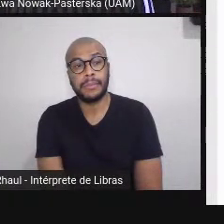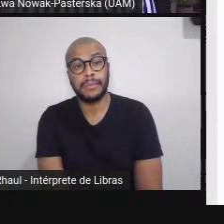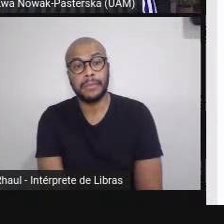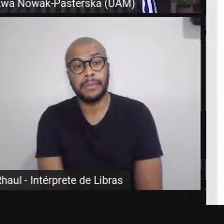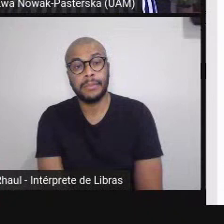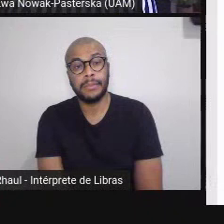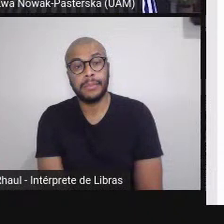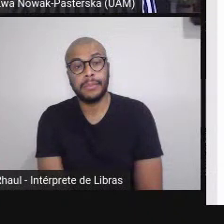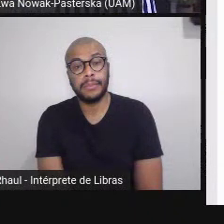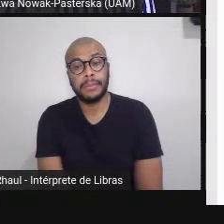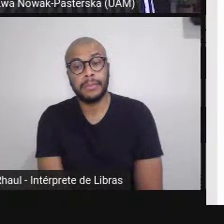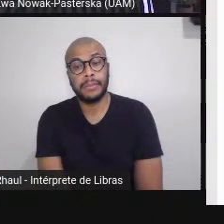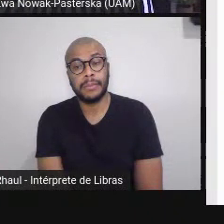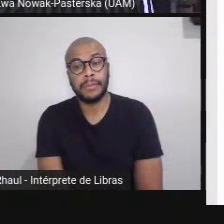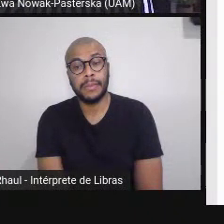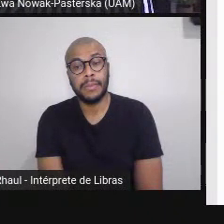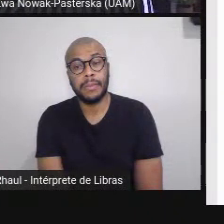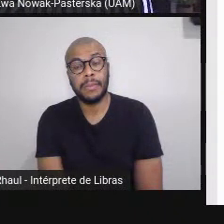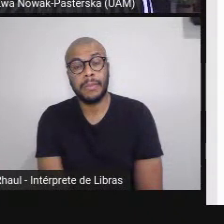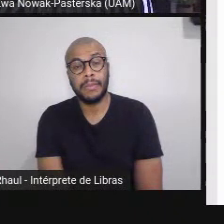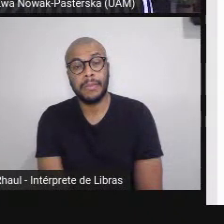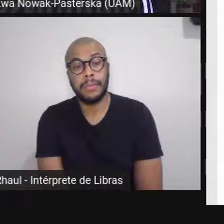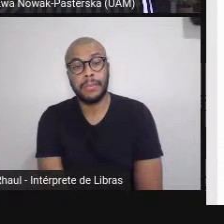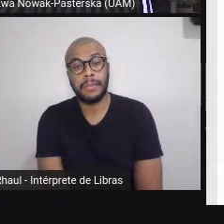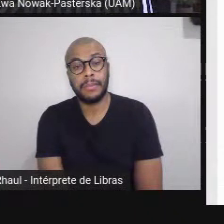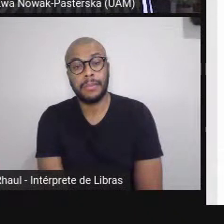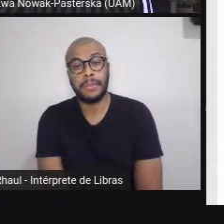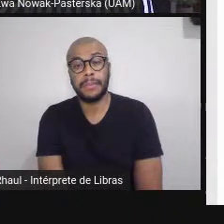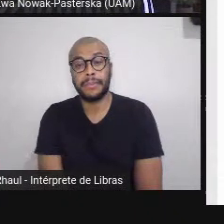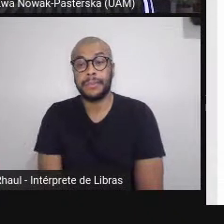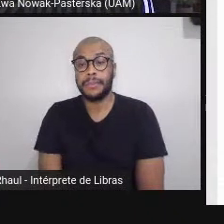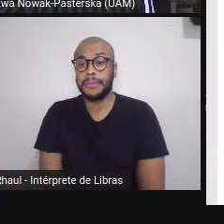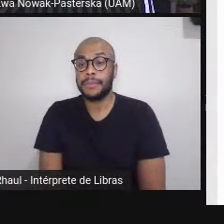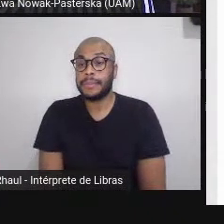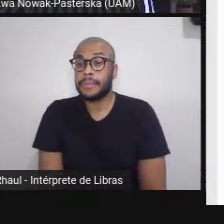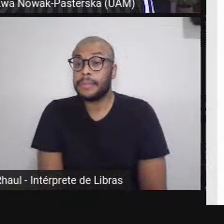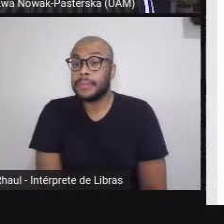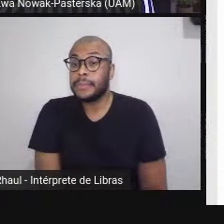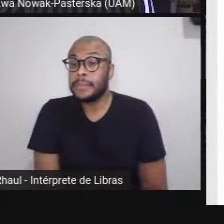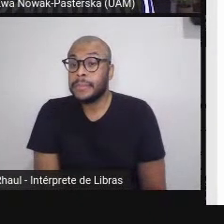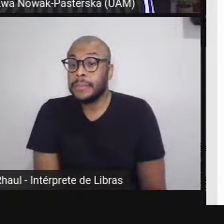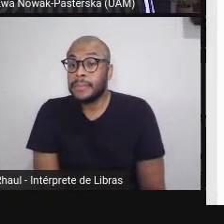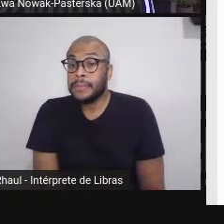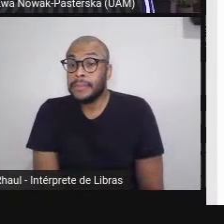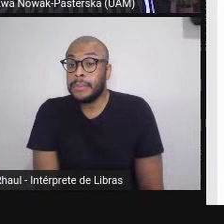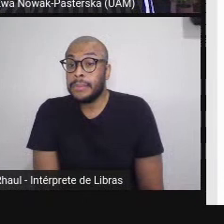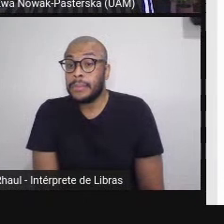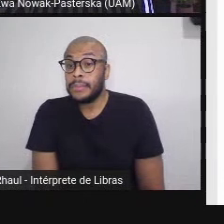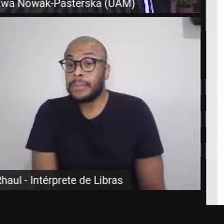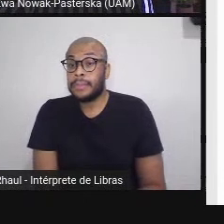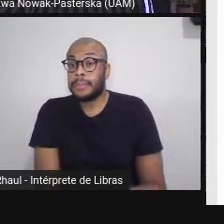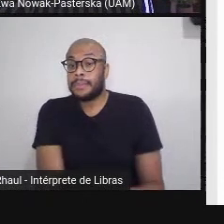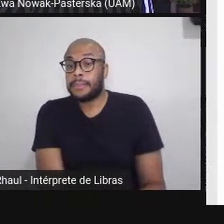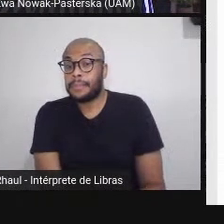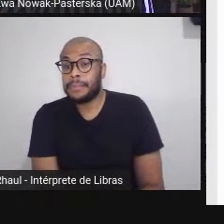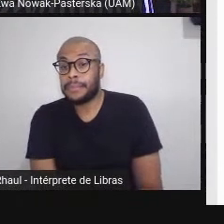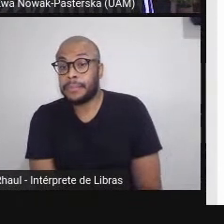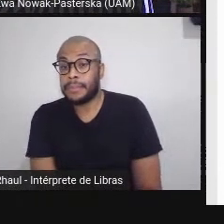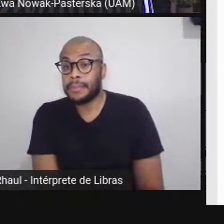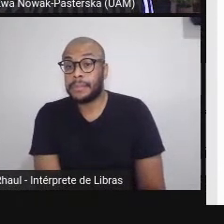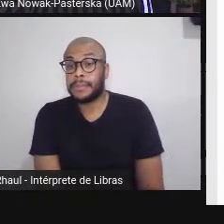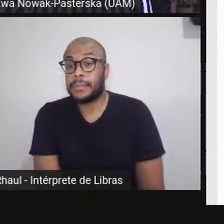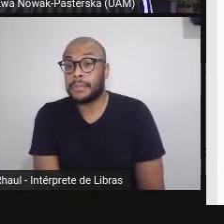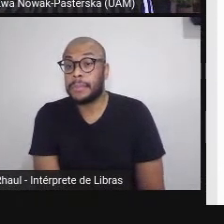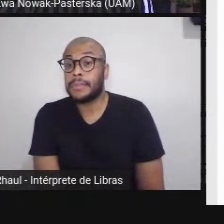łysy, czyli nie miał włosów na głowie, był pewnie łysy. Stajenny, no to ktoś, kto pracował w